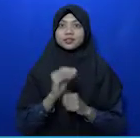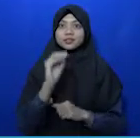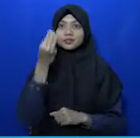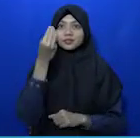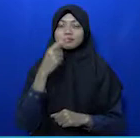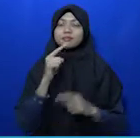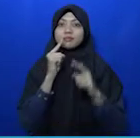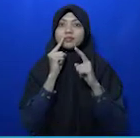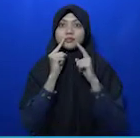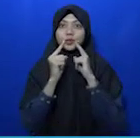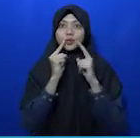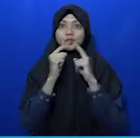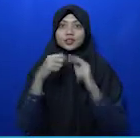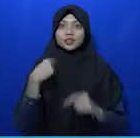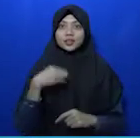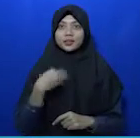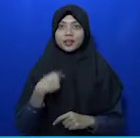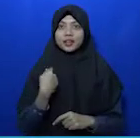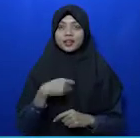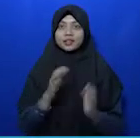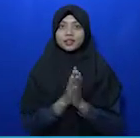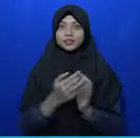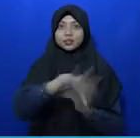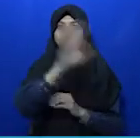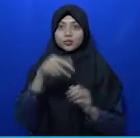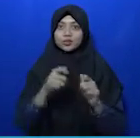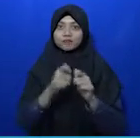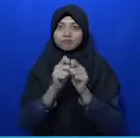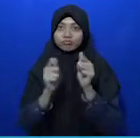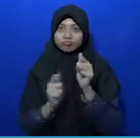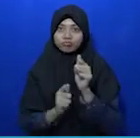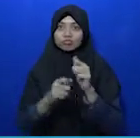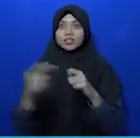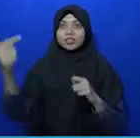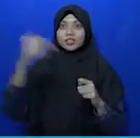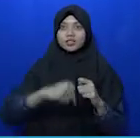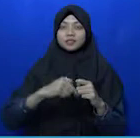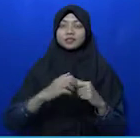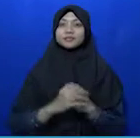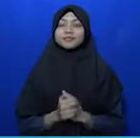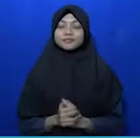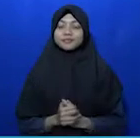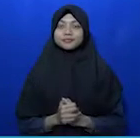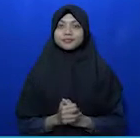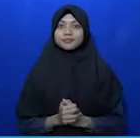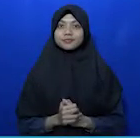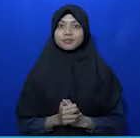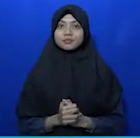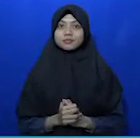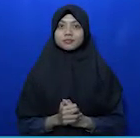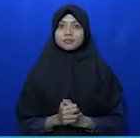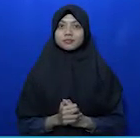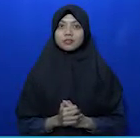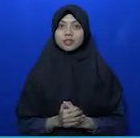Direktur Jenderal IKP Pak Sendirin beserta seluruh jajaran dan hadirin semuanya yang berbahagia.